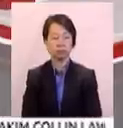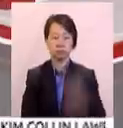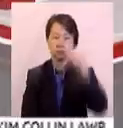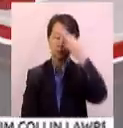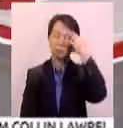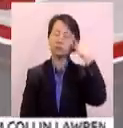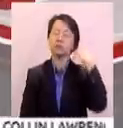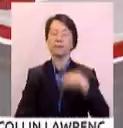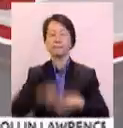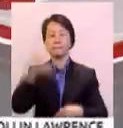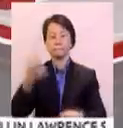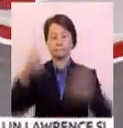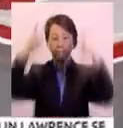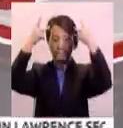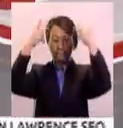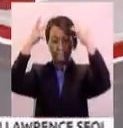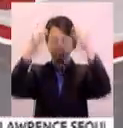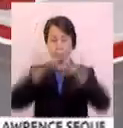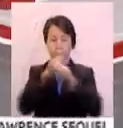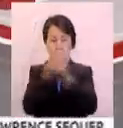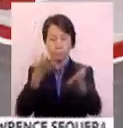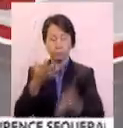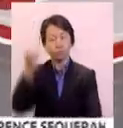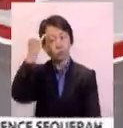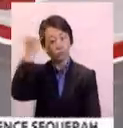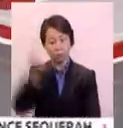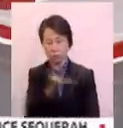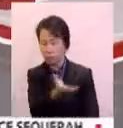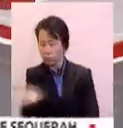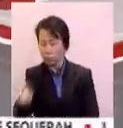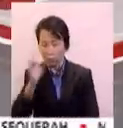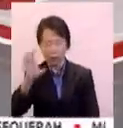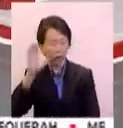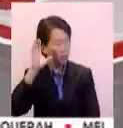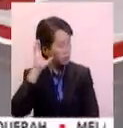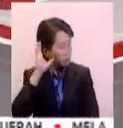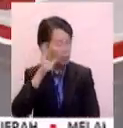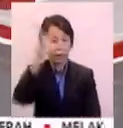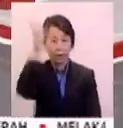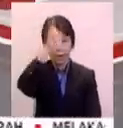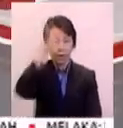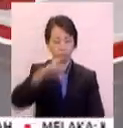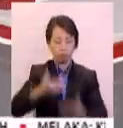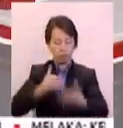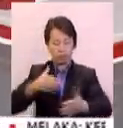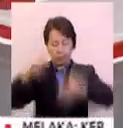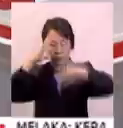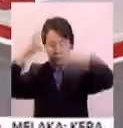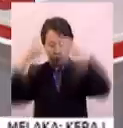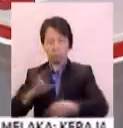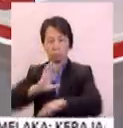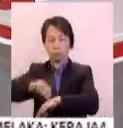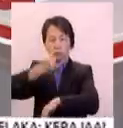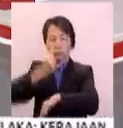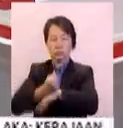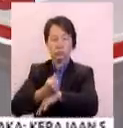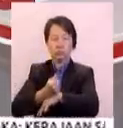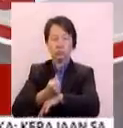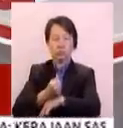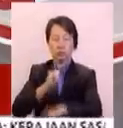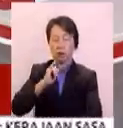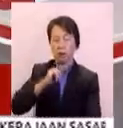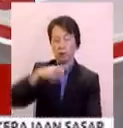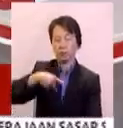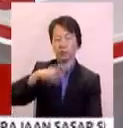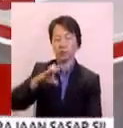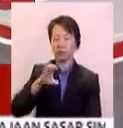Dalam perkembangan lain, Perdana Menteri memaklumkan pandangan umum akan didengar kerajaan sebelum keputusan mengenai penubuhan Suruhanjaya Bebas Aduan